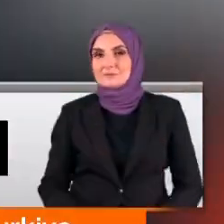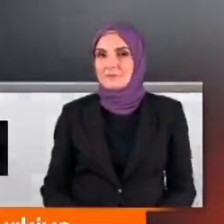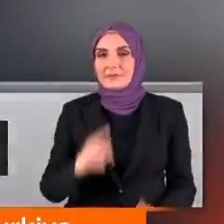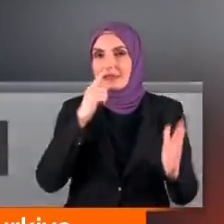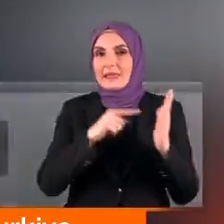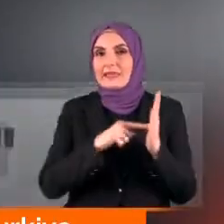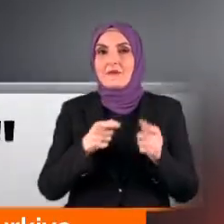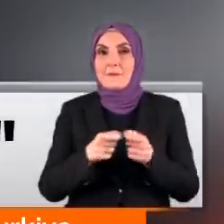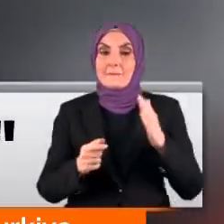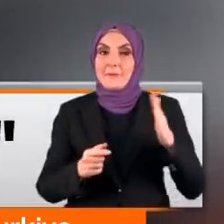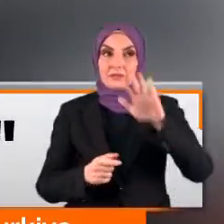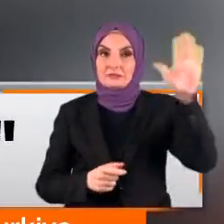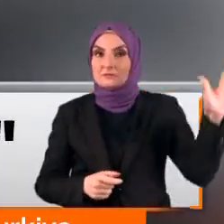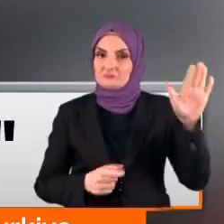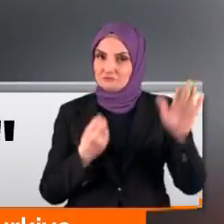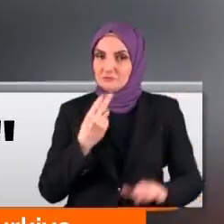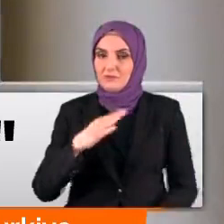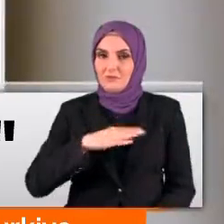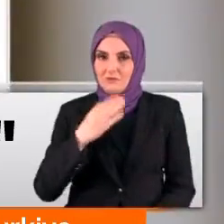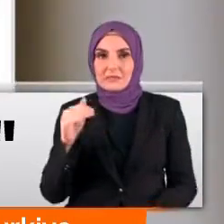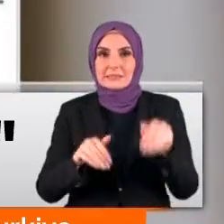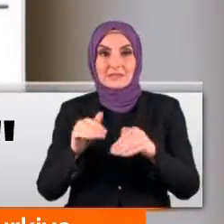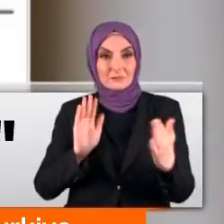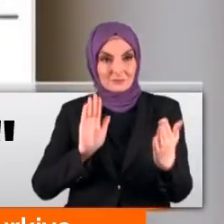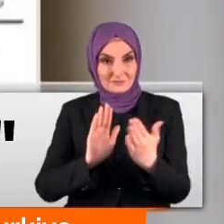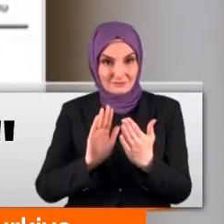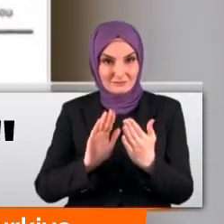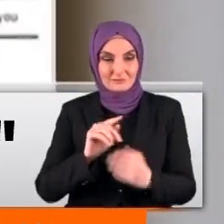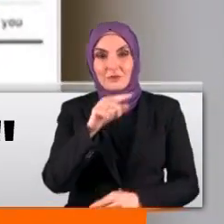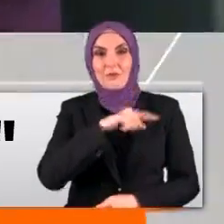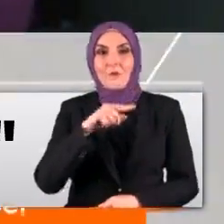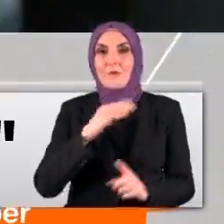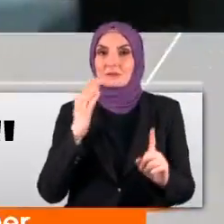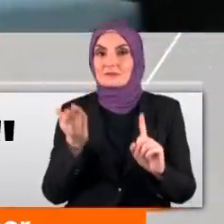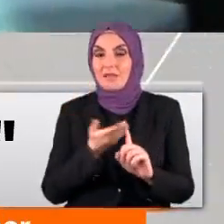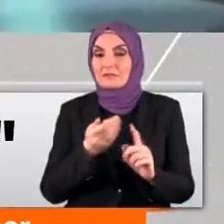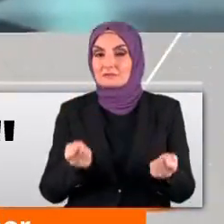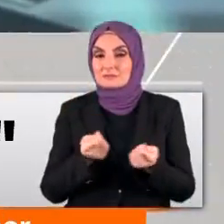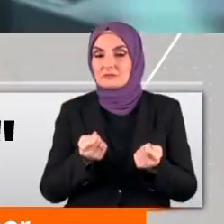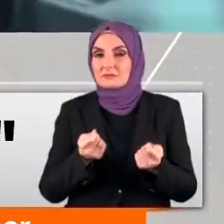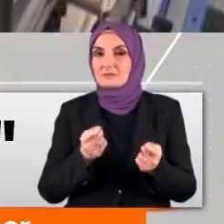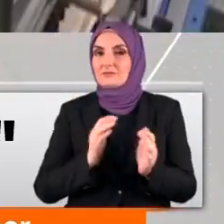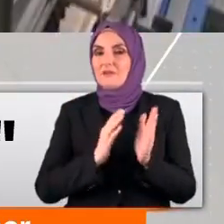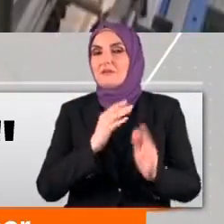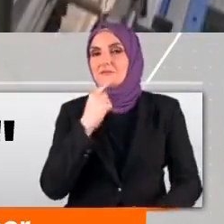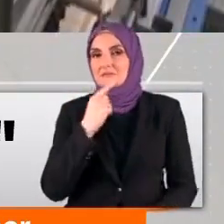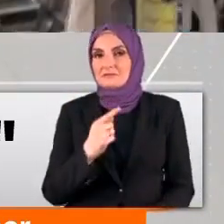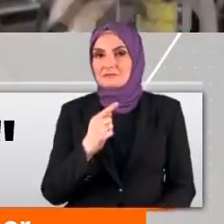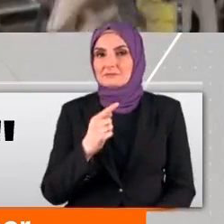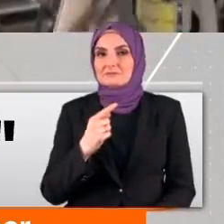Seçim yaklaştıkça saldırıların arttığını söyledi. Nedeninin farkındayız dedi. Attıkları alçakça